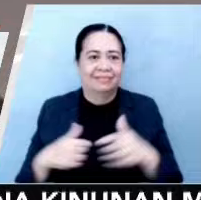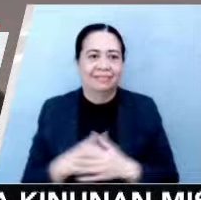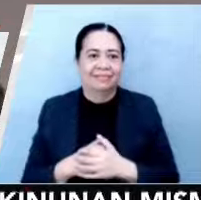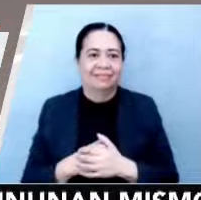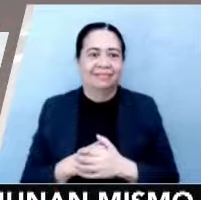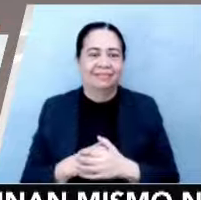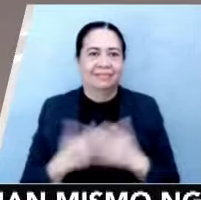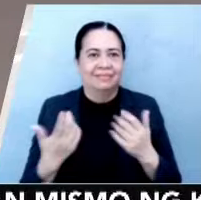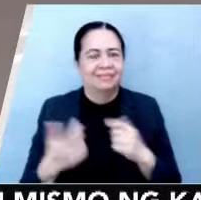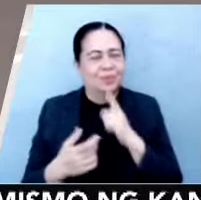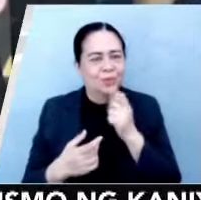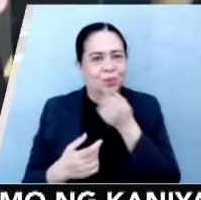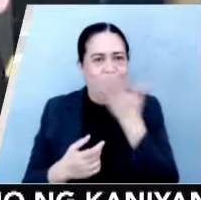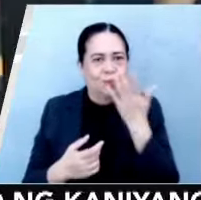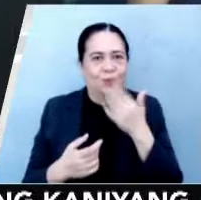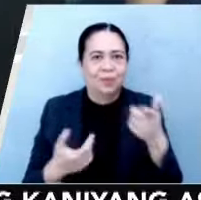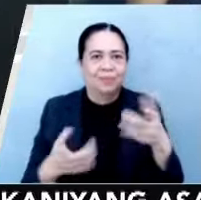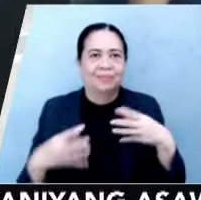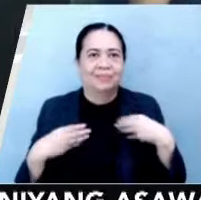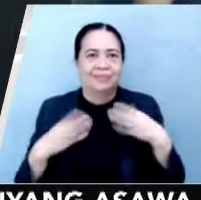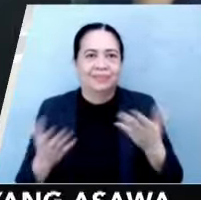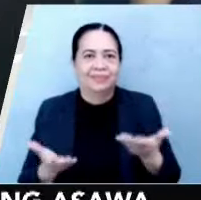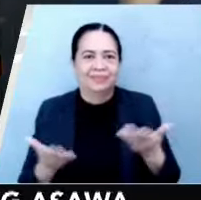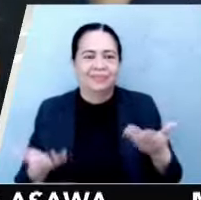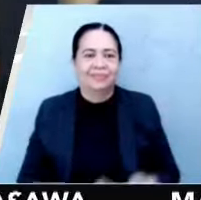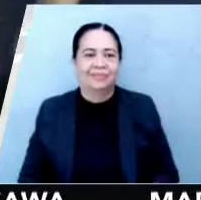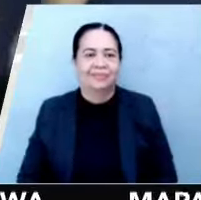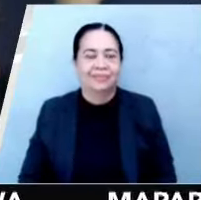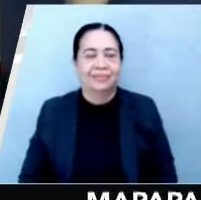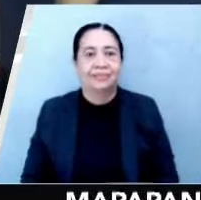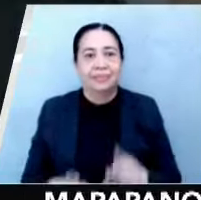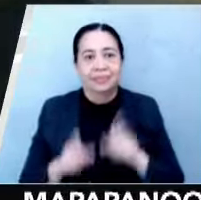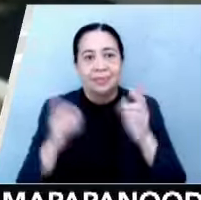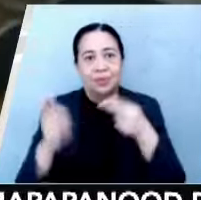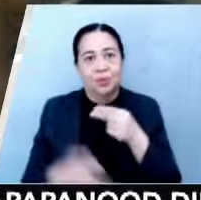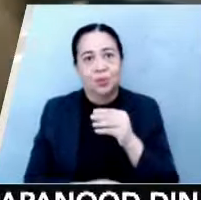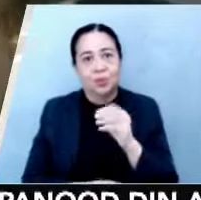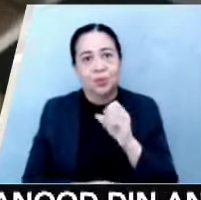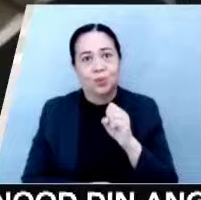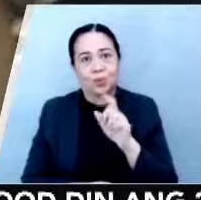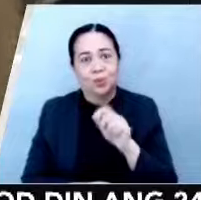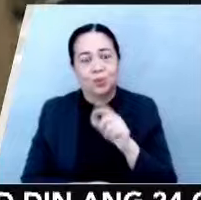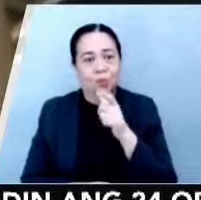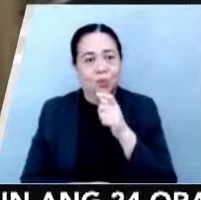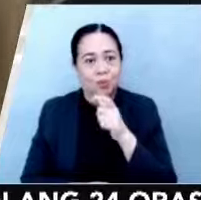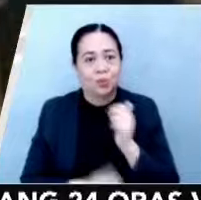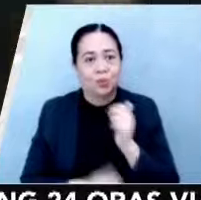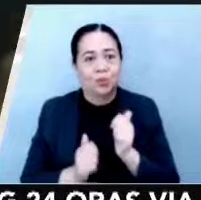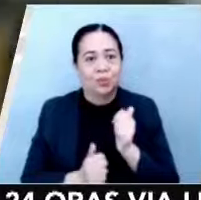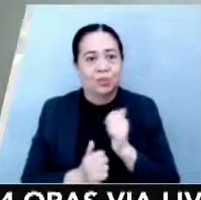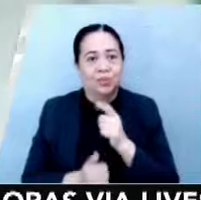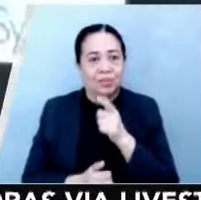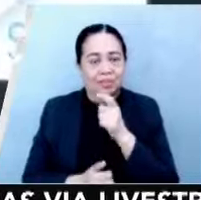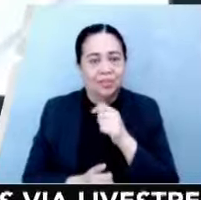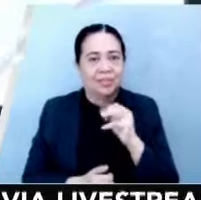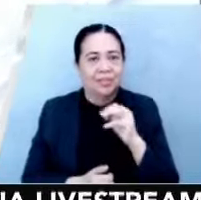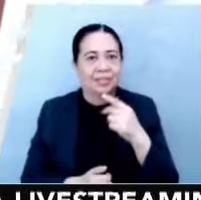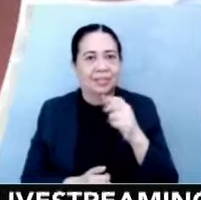init talaga ng pagtanggap nila sa amin. Nagsilbi namang host ng masayang palabas si Sparkle GMA artist Mix